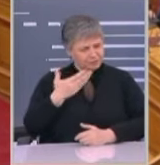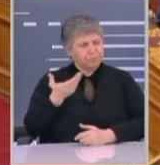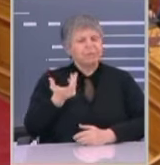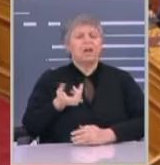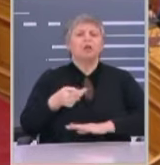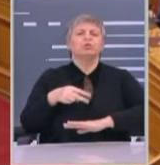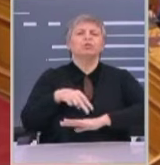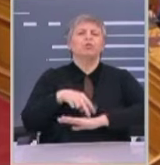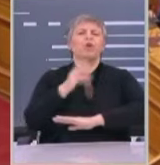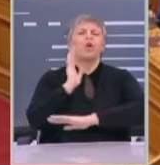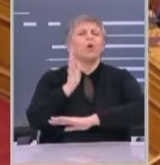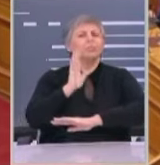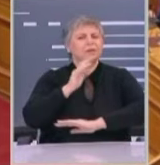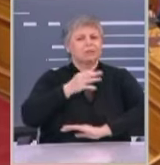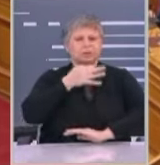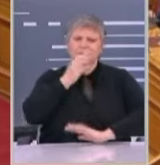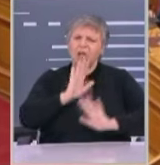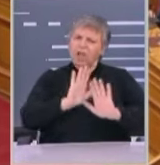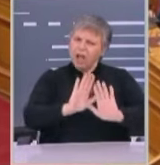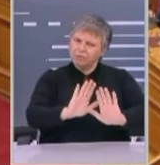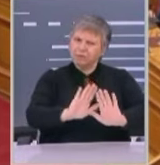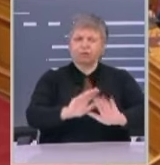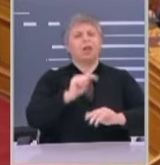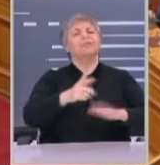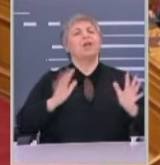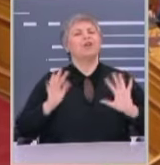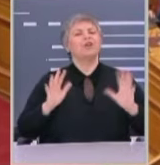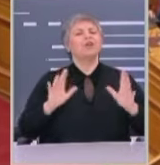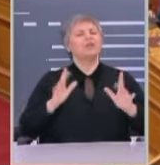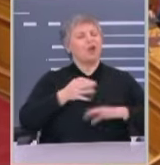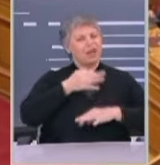Όχι, αφήστε την κύριε Κουζομπολή, αφήστε την, είναι ζωηρή και είναι καλό αυτό. Λοιπόν,